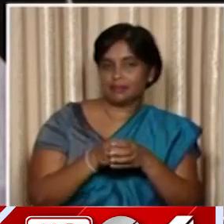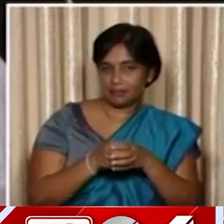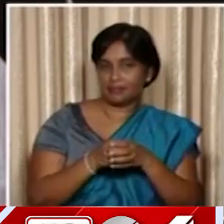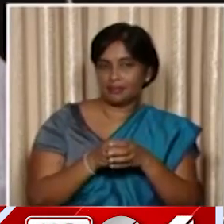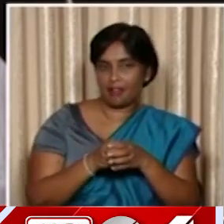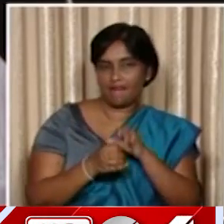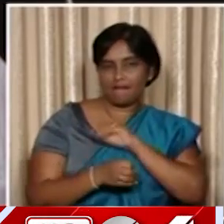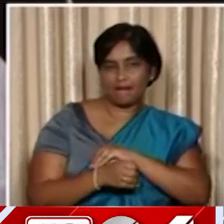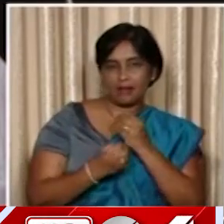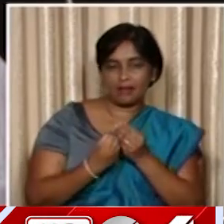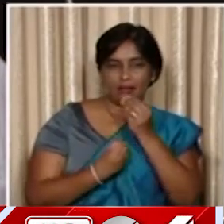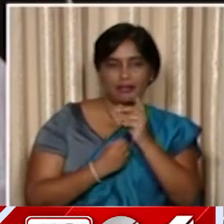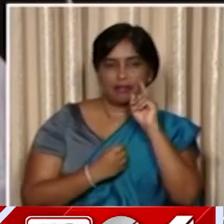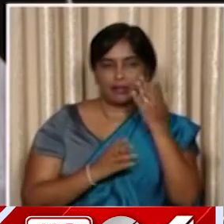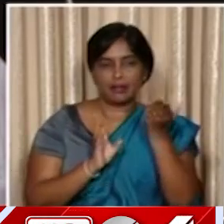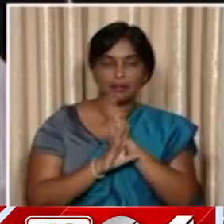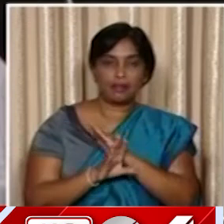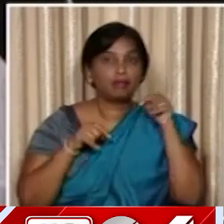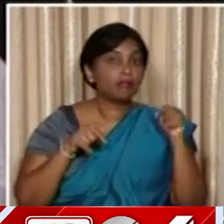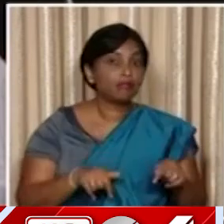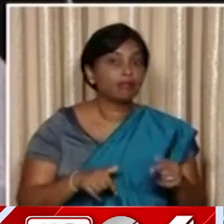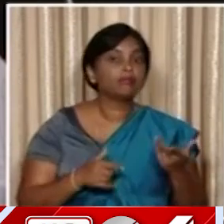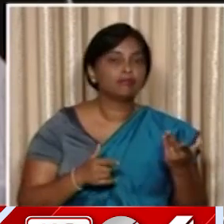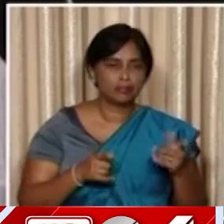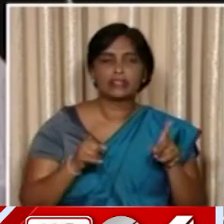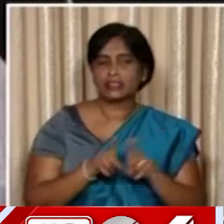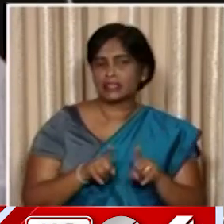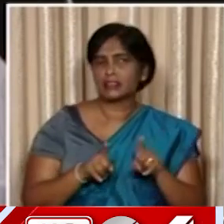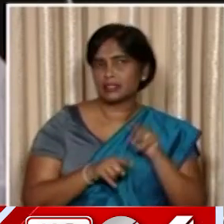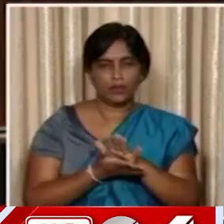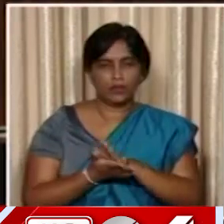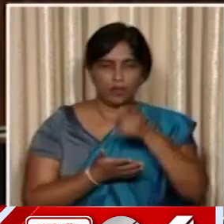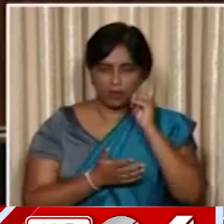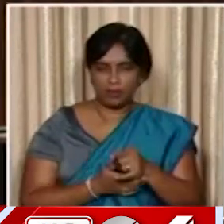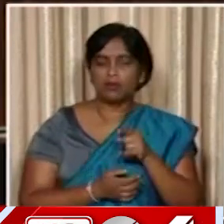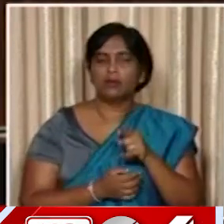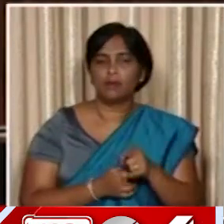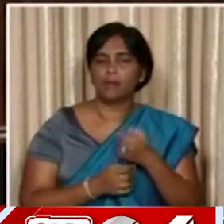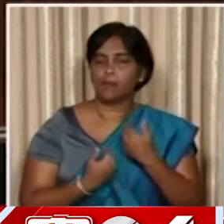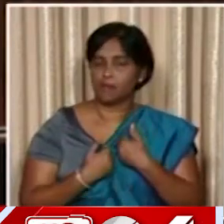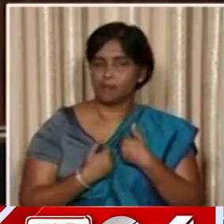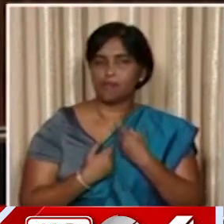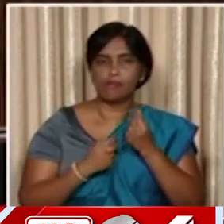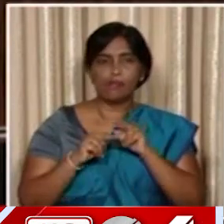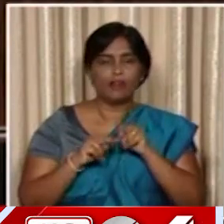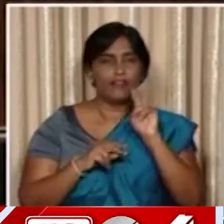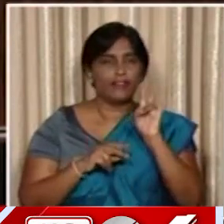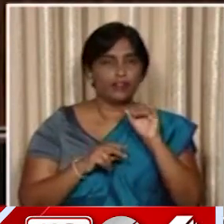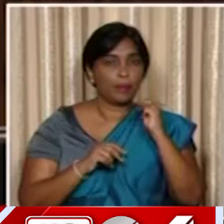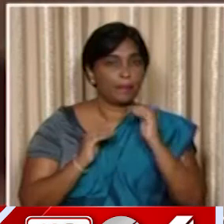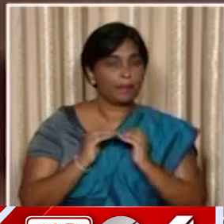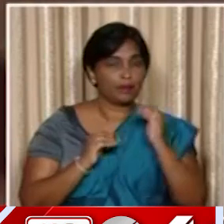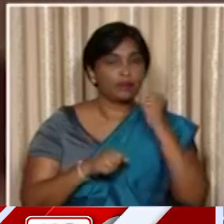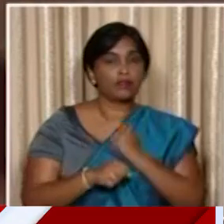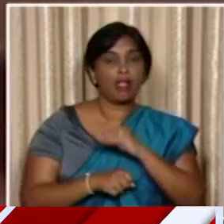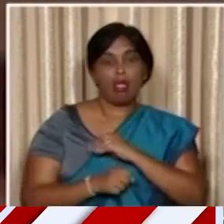මොකක් හරි වාසියක් තිබුණාද දන්නේ නැහැ. ගියපාර නම් තිබුණා, මේ පාරත් එහෙම එකක් තිබුණාද දන්නේ නැහැ. මේ සැරේ අපි 7.25 බද්ද රුපියල් 50 කරේ